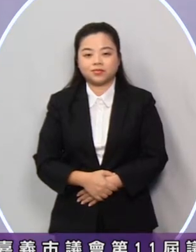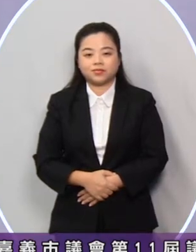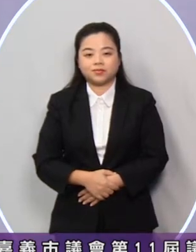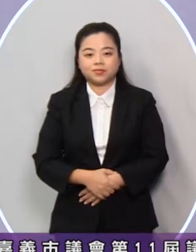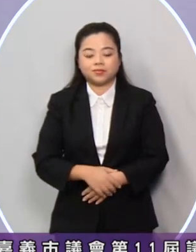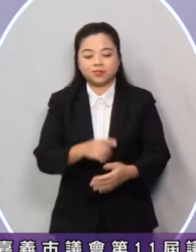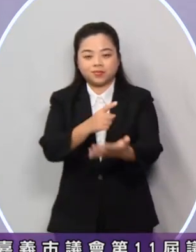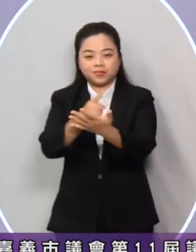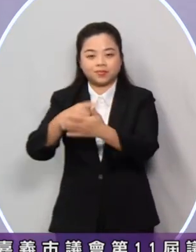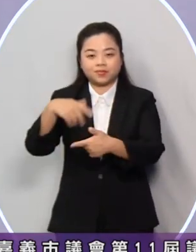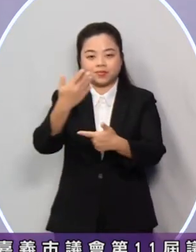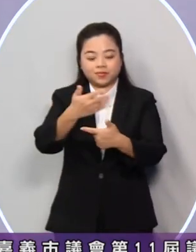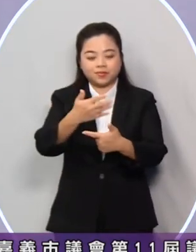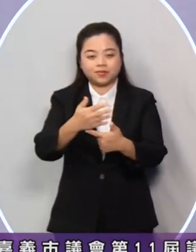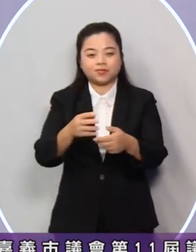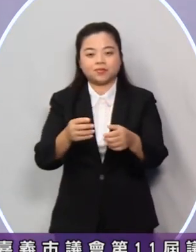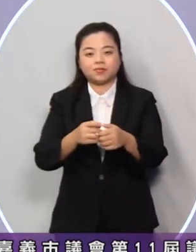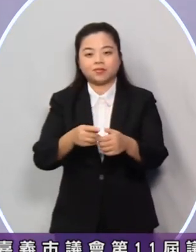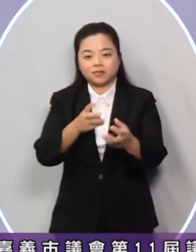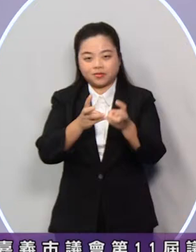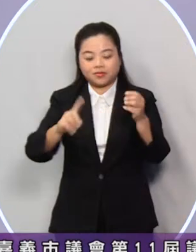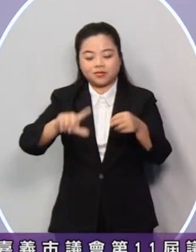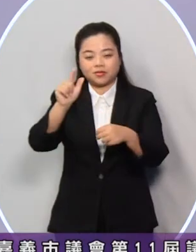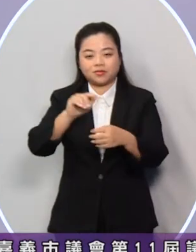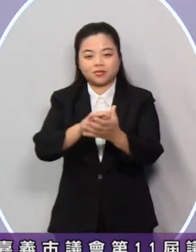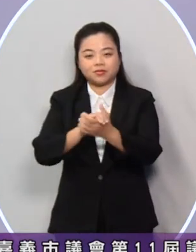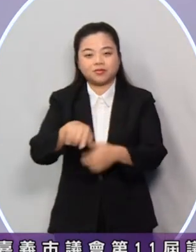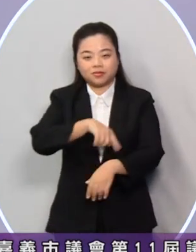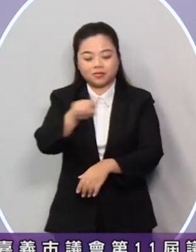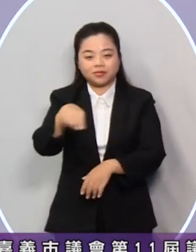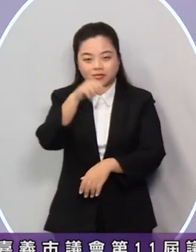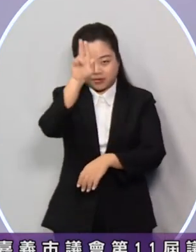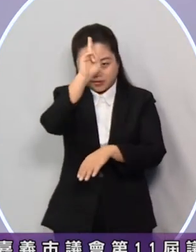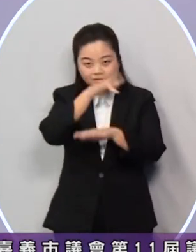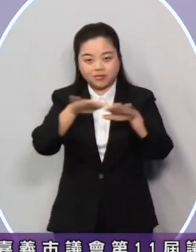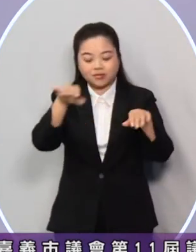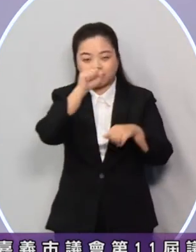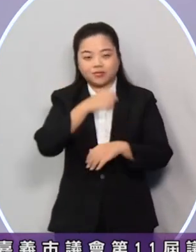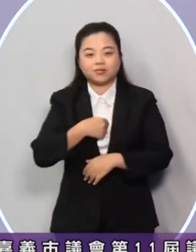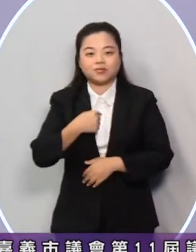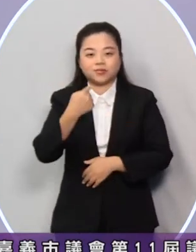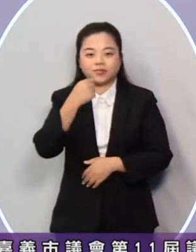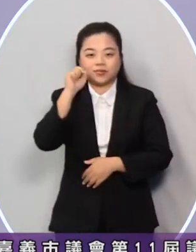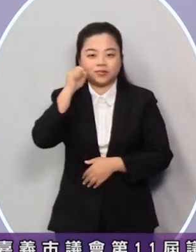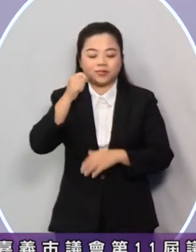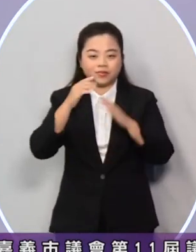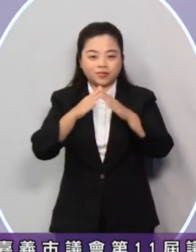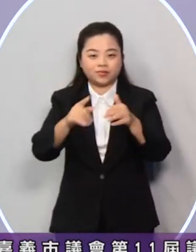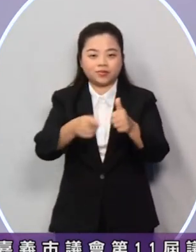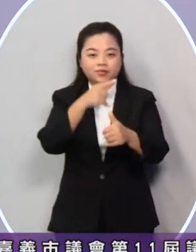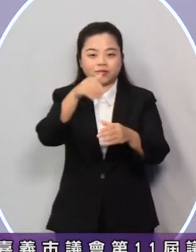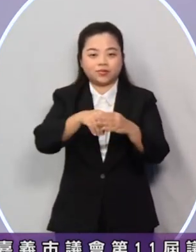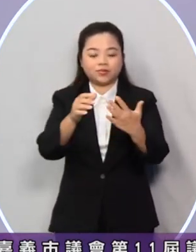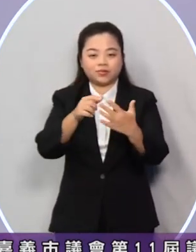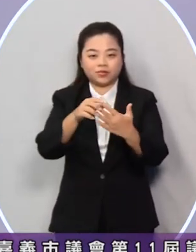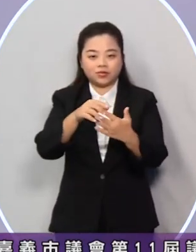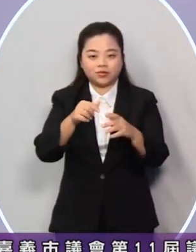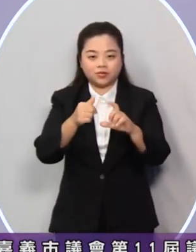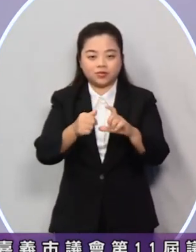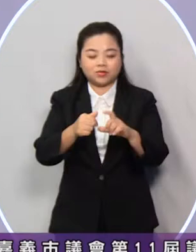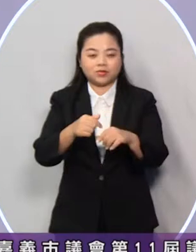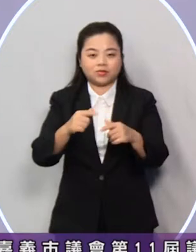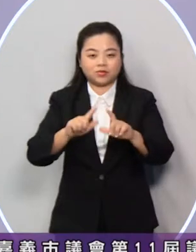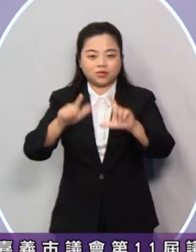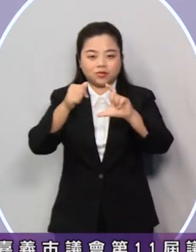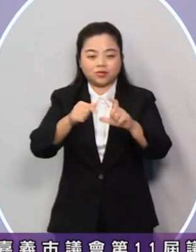各位所有电视机前面的线上的嘉义市的朋友们，大家午安，大家好。我是嘉义市第一选区东区市议